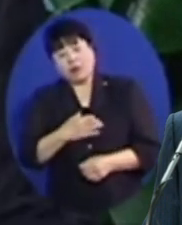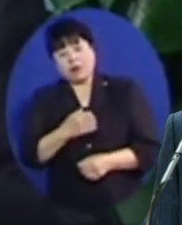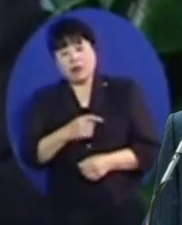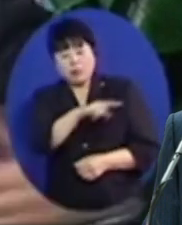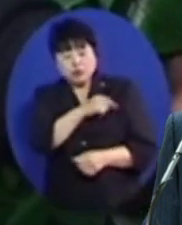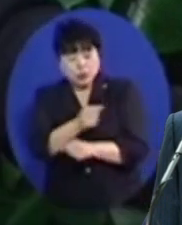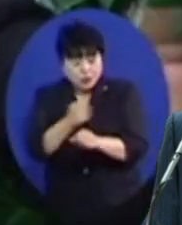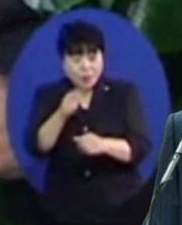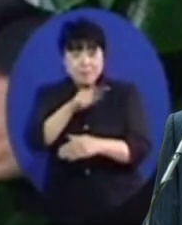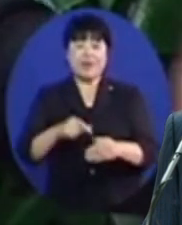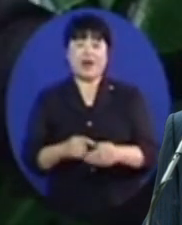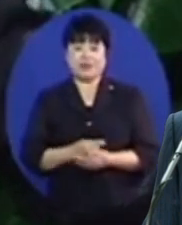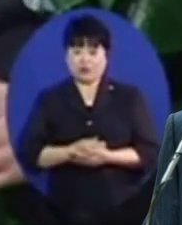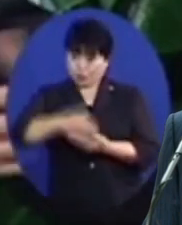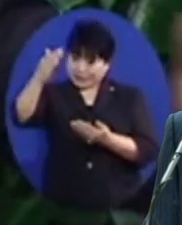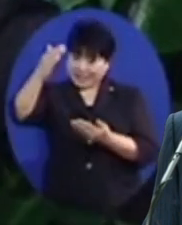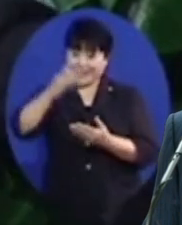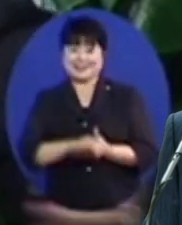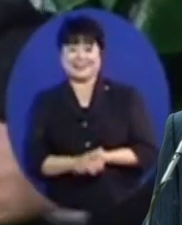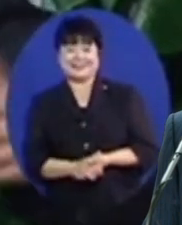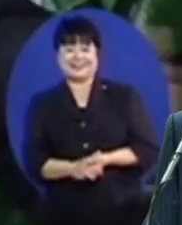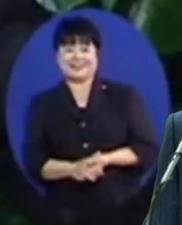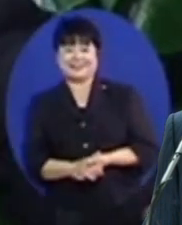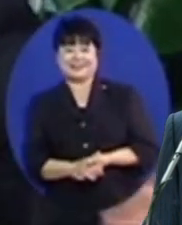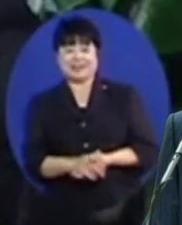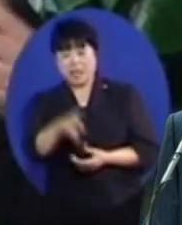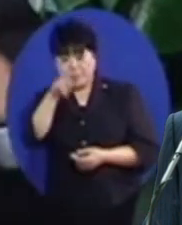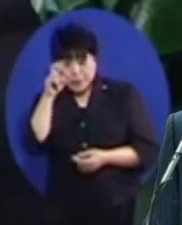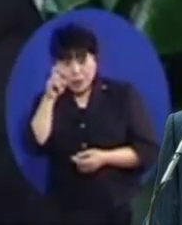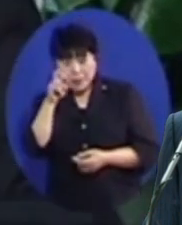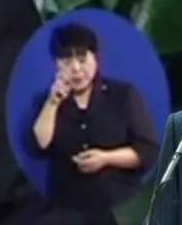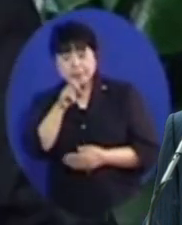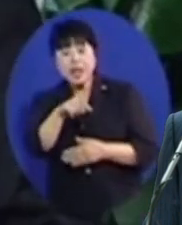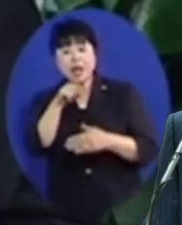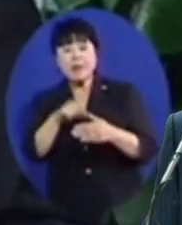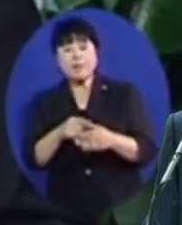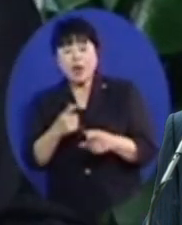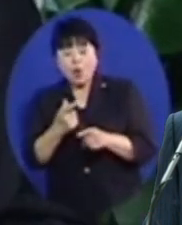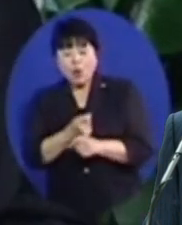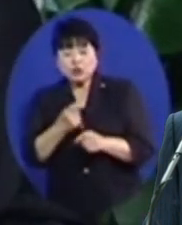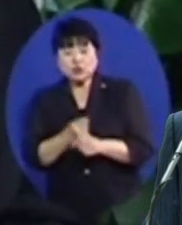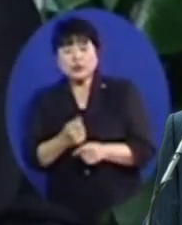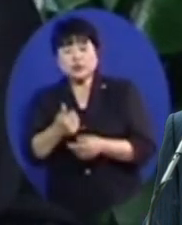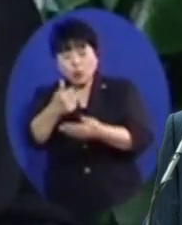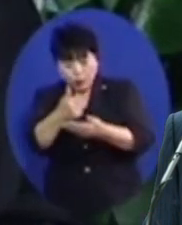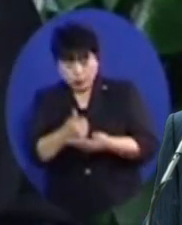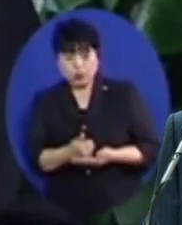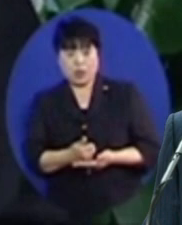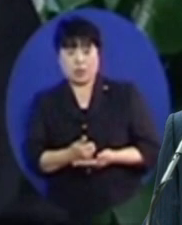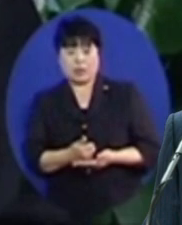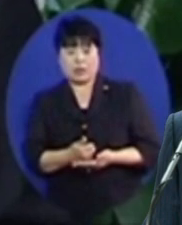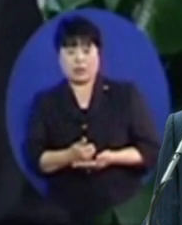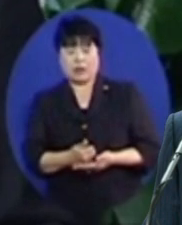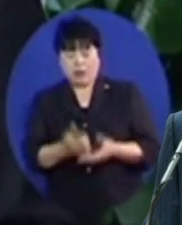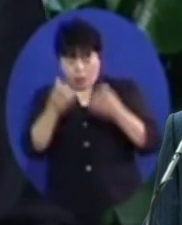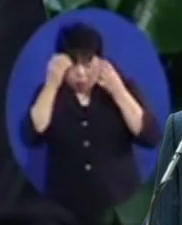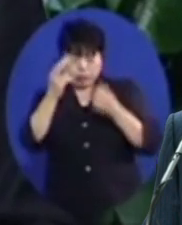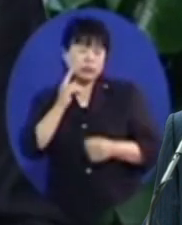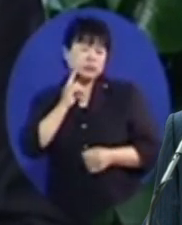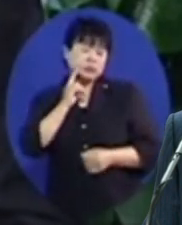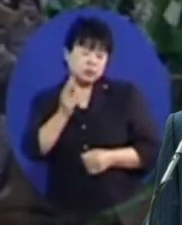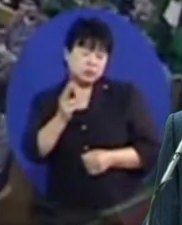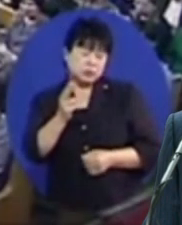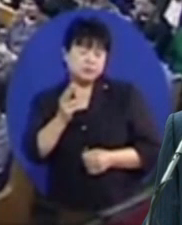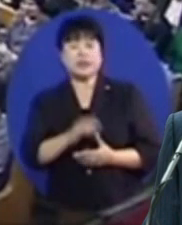용서해서 내 마음에서 쫓아내야 돼. 그걸 미워하면 내 마음속에 원수를 모셔들어가지고서 얼마나 고통을 당하는지 모르는